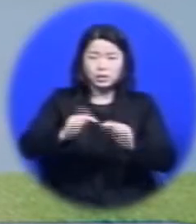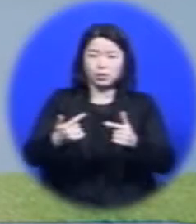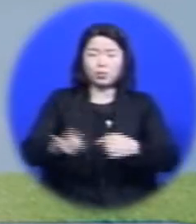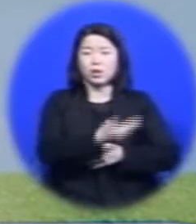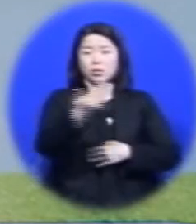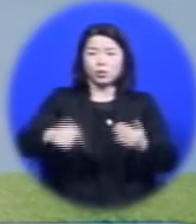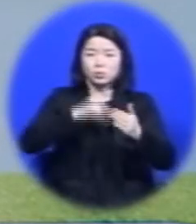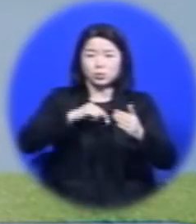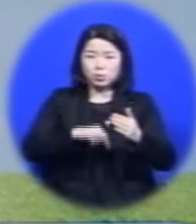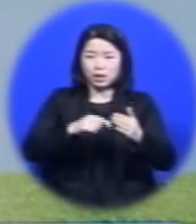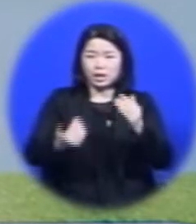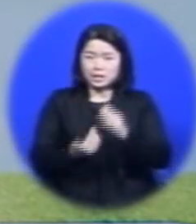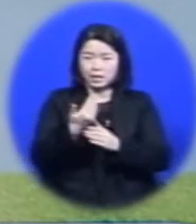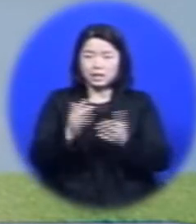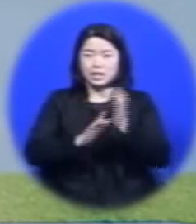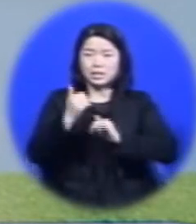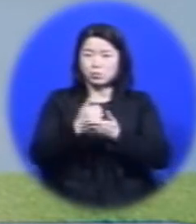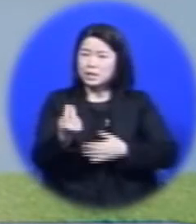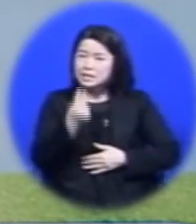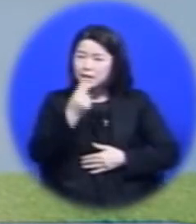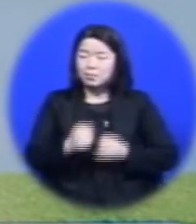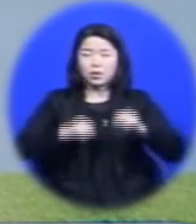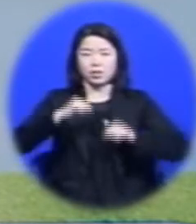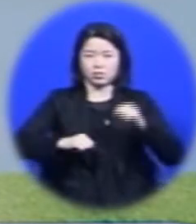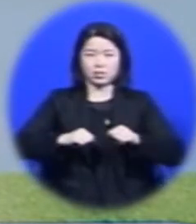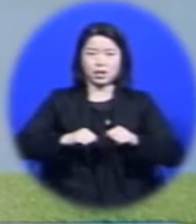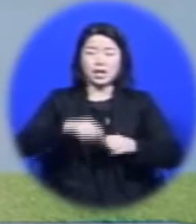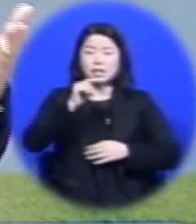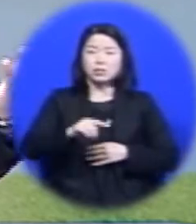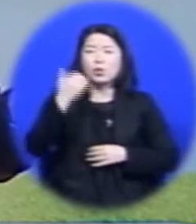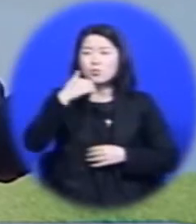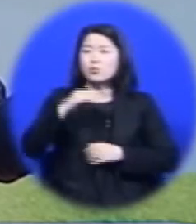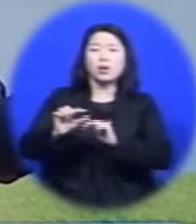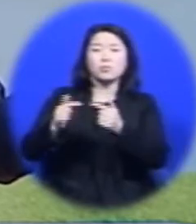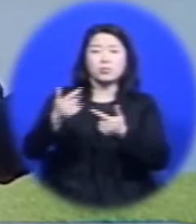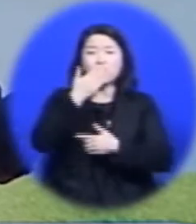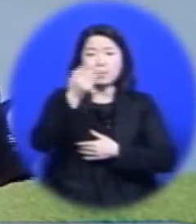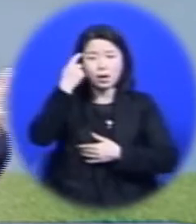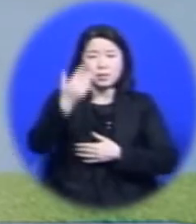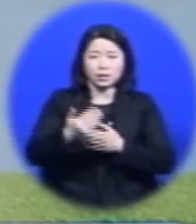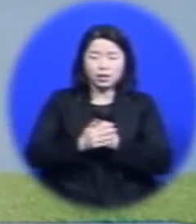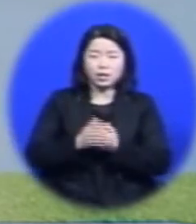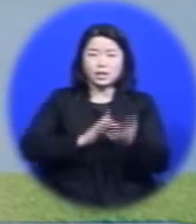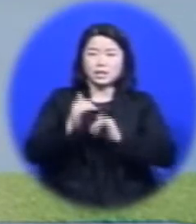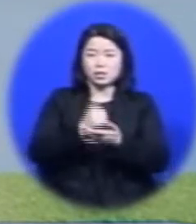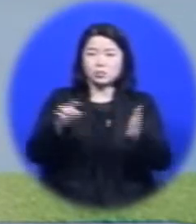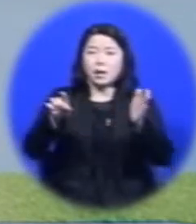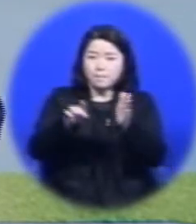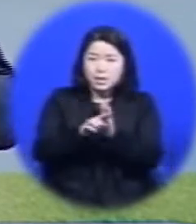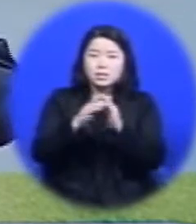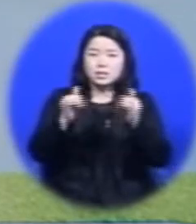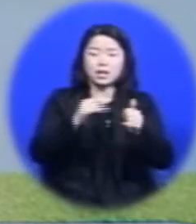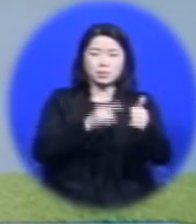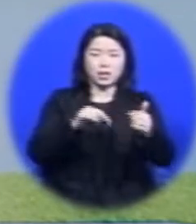일어나고 있는 예수님의 생명의 역사 쿨 누가 부인할 수 있겠어요 예수님을 믿은 사람에게